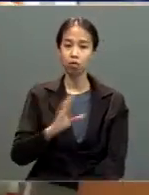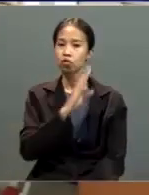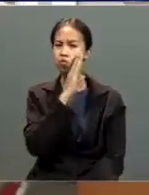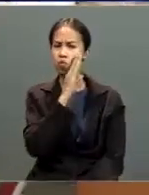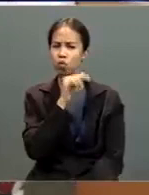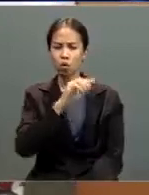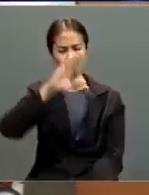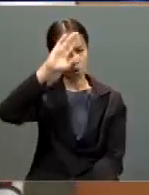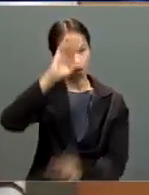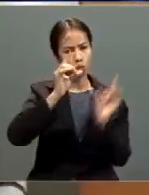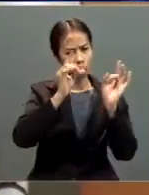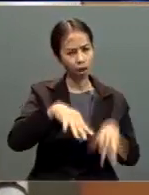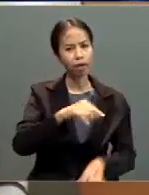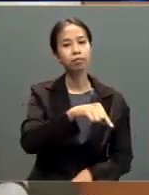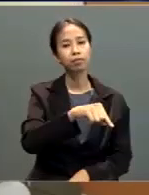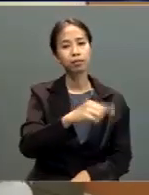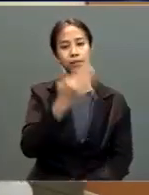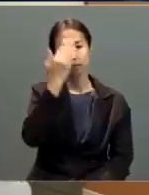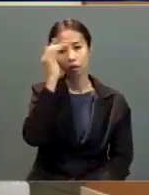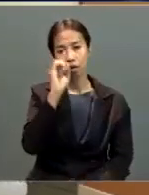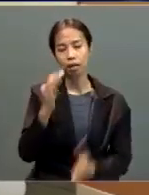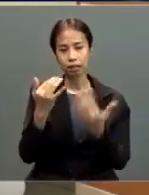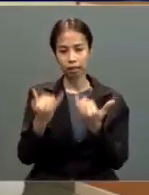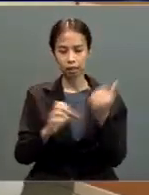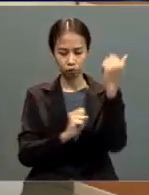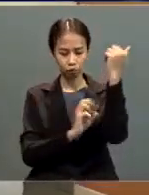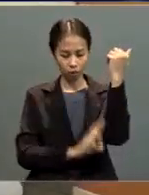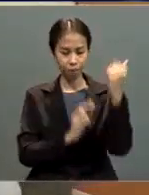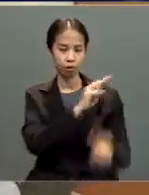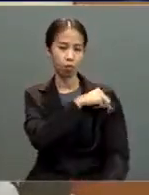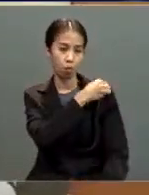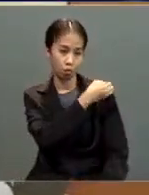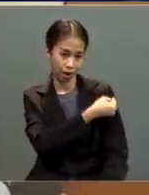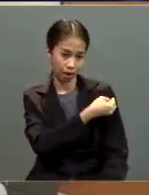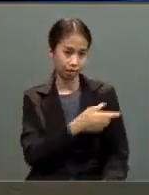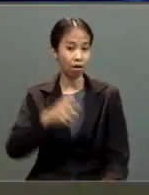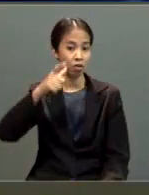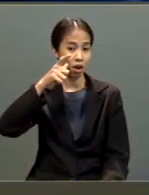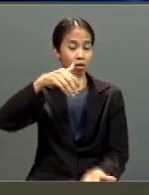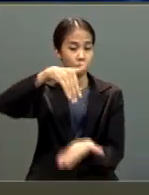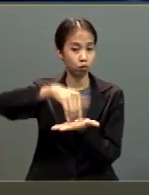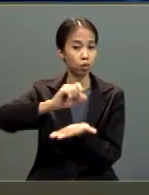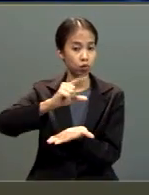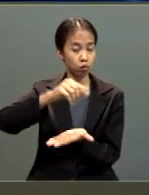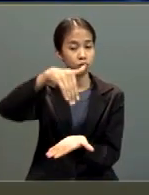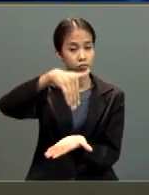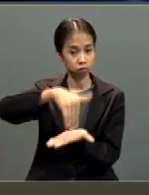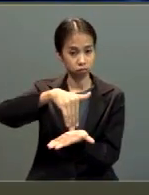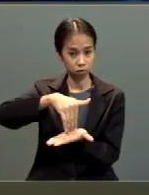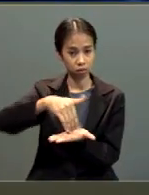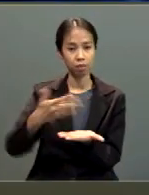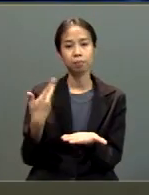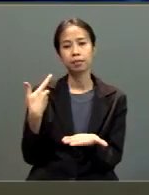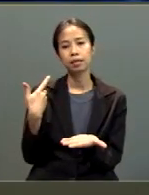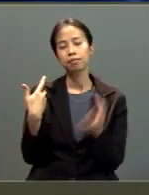แรงเนื่องจากจังหวัดสุราษฎร์ธานีมีโรงพยาบาลขนาดใหญ่ที่เป็นโรงพยาบาลศูนย์อย่างโรงพยาบาลสุราษฎร์ธานีโรงพยาบาลสวน